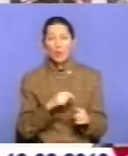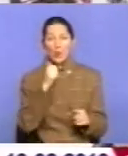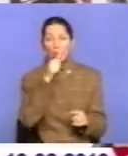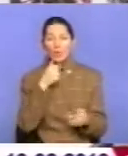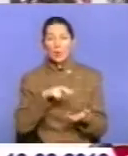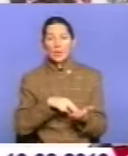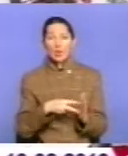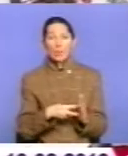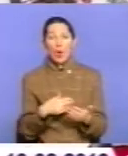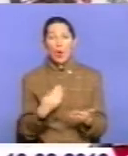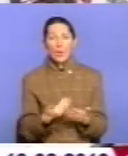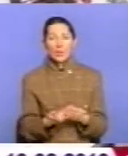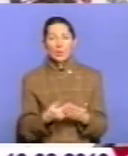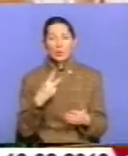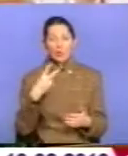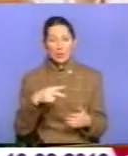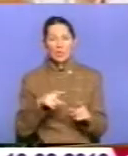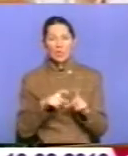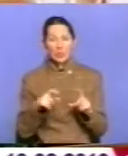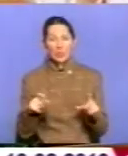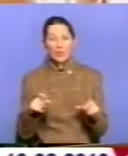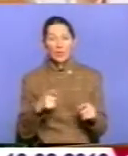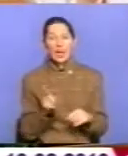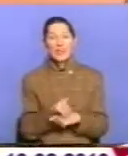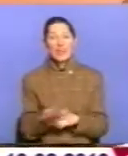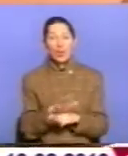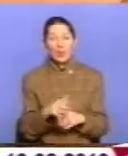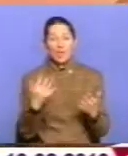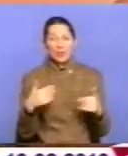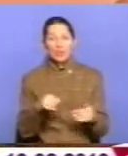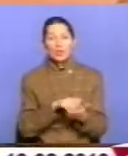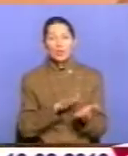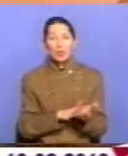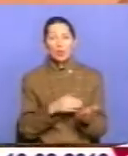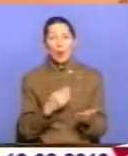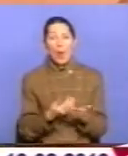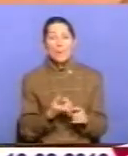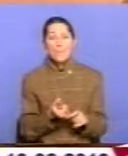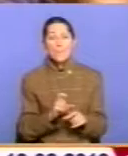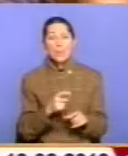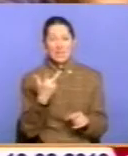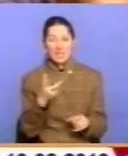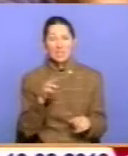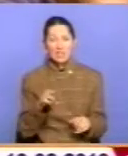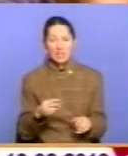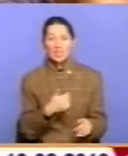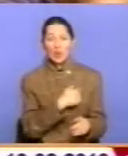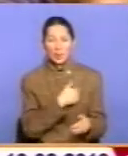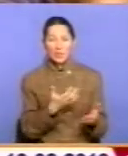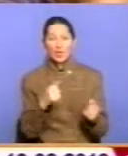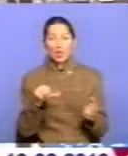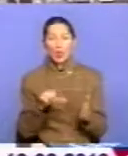близько 20. На Тернопільщині вже зареєстровано понад 3 тисячі охочих взяти участь у